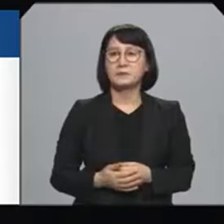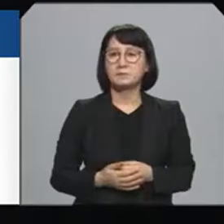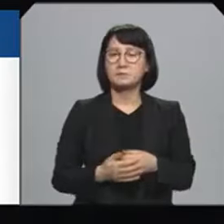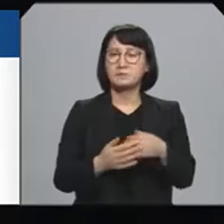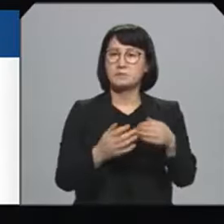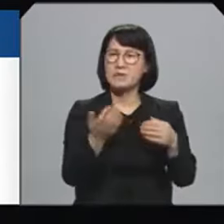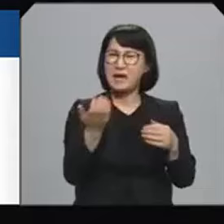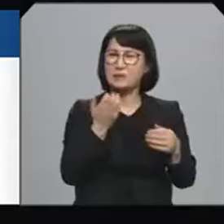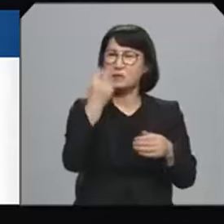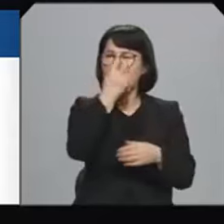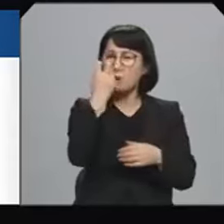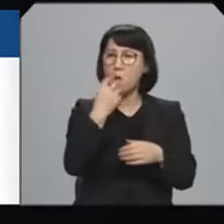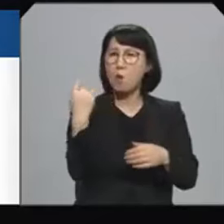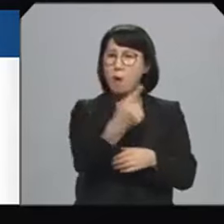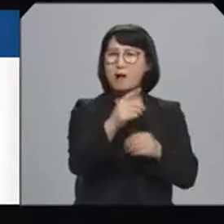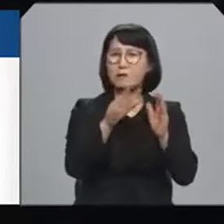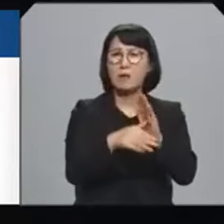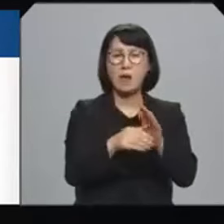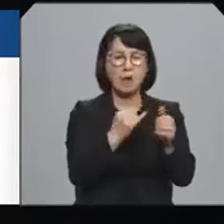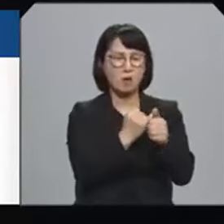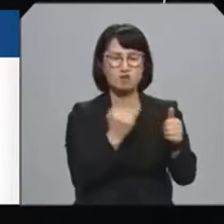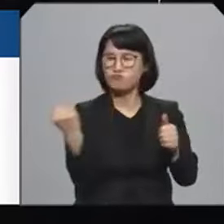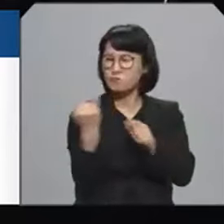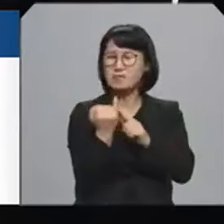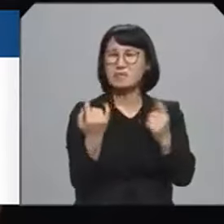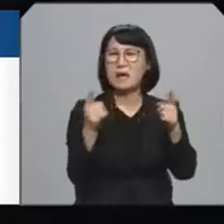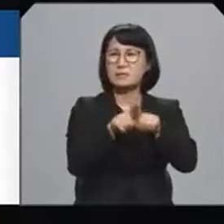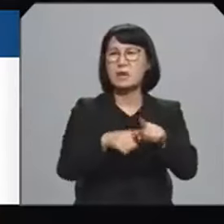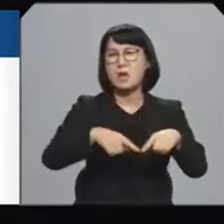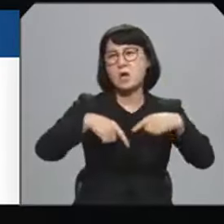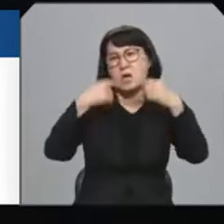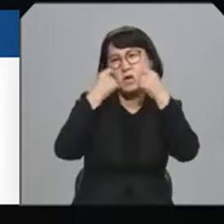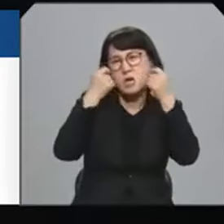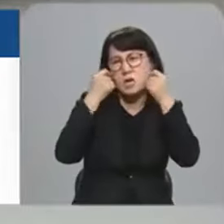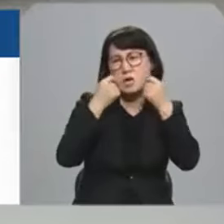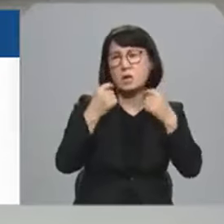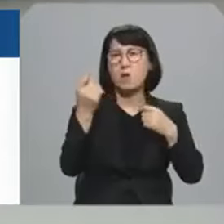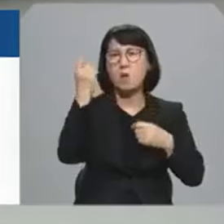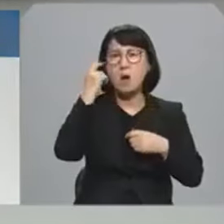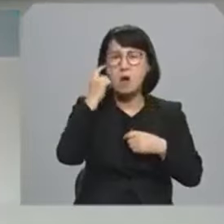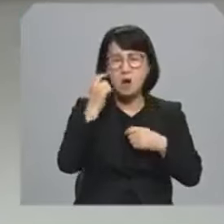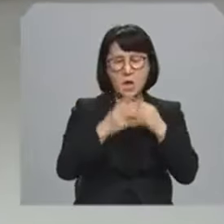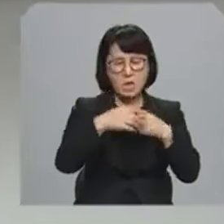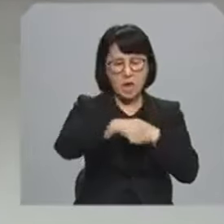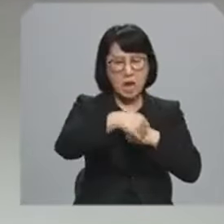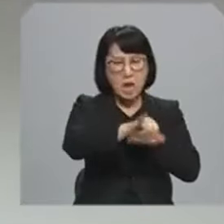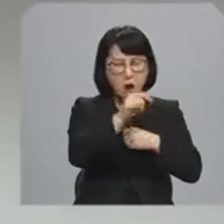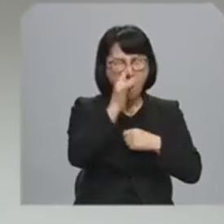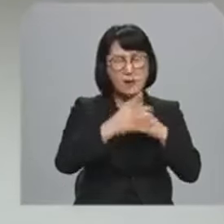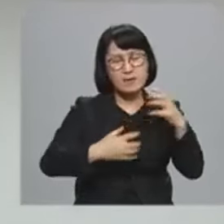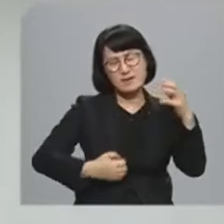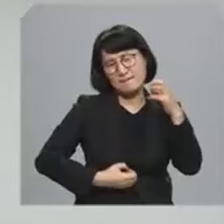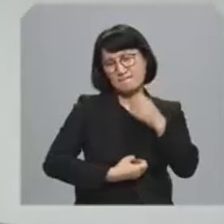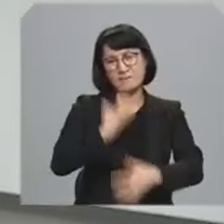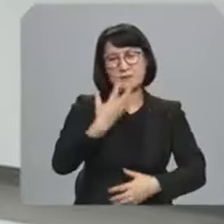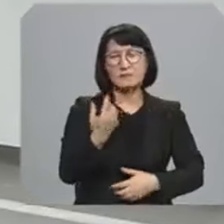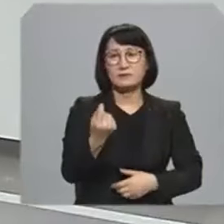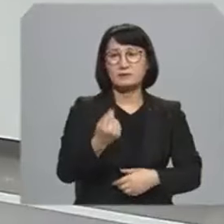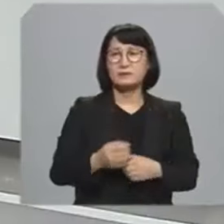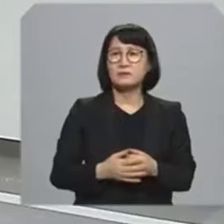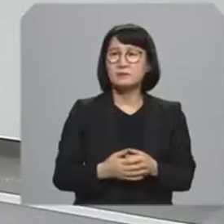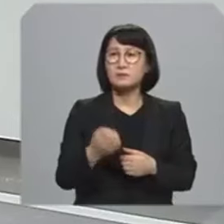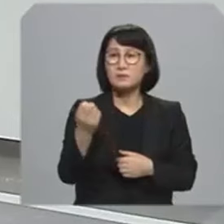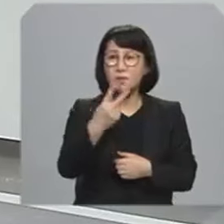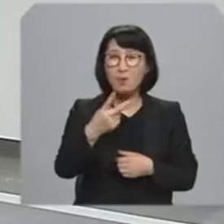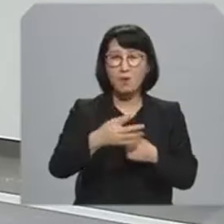와이프가 울었어요. 누가 대한민국에서 6억 가까이 주고 아이가 있다고 하면 지금 치가 떨릴 정도로. 여기에 누수와 마감 불량 등 하자도